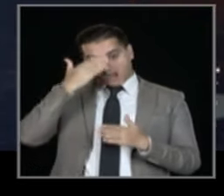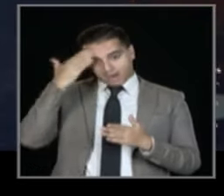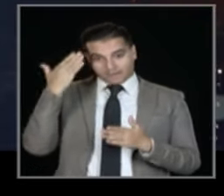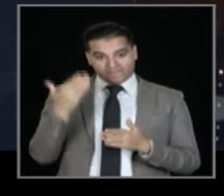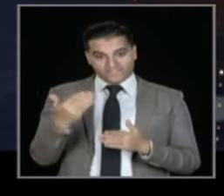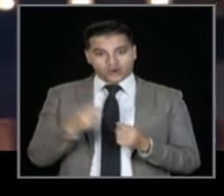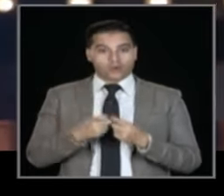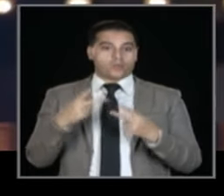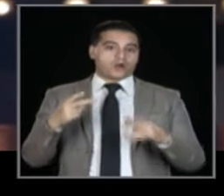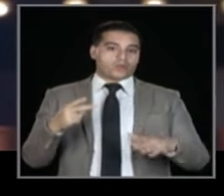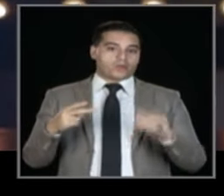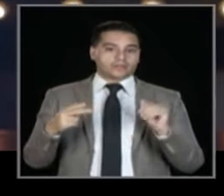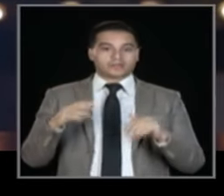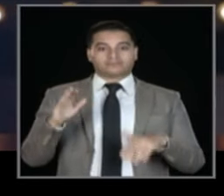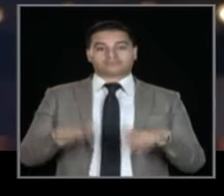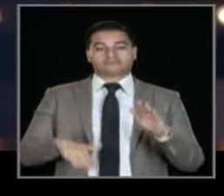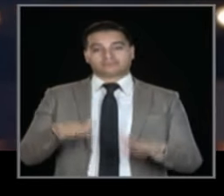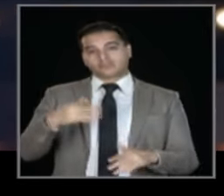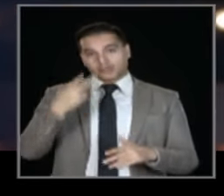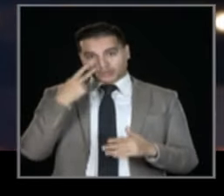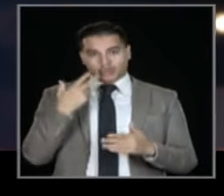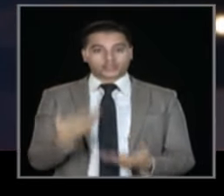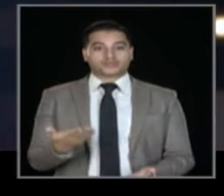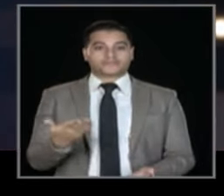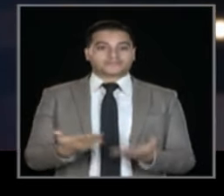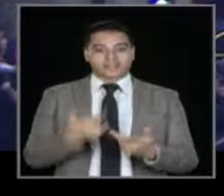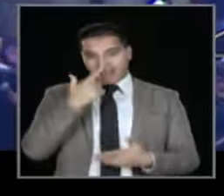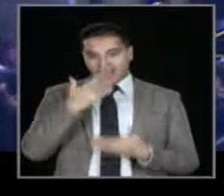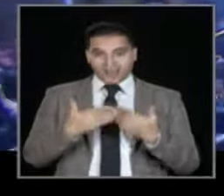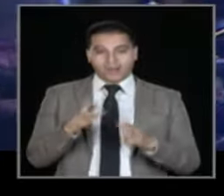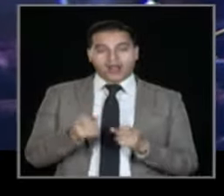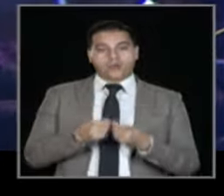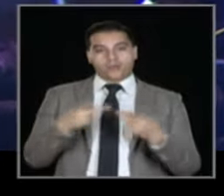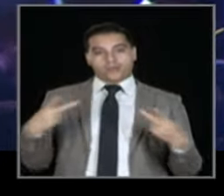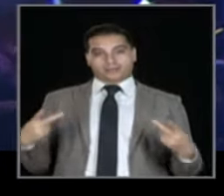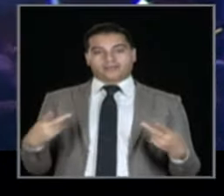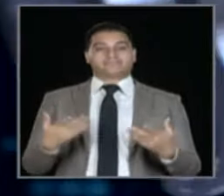وهيودع البطولة، والفريق التاني هيكتسب خبرة ويكمل في البطولة.